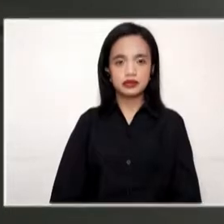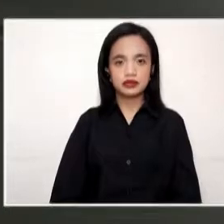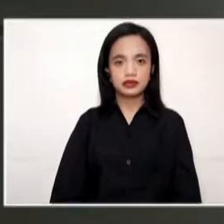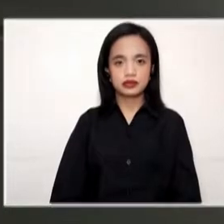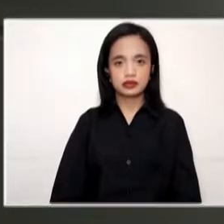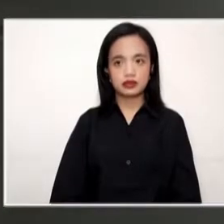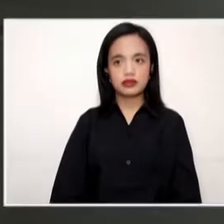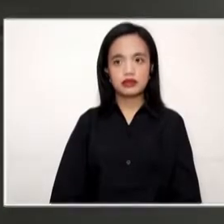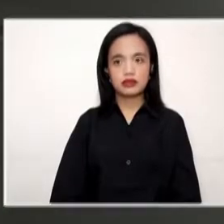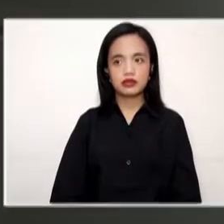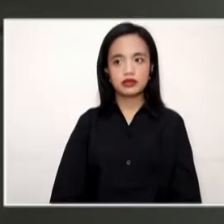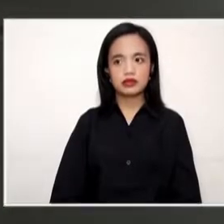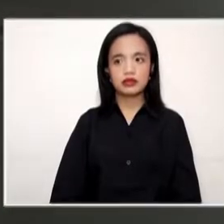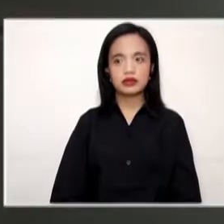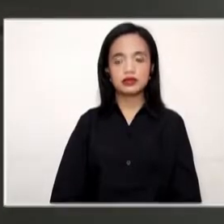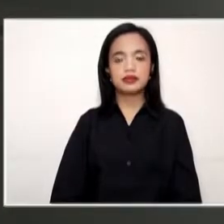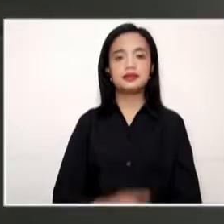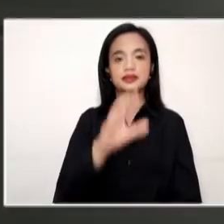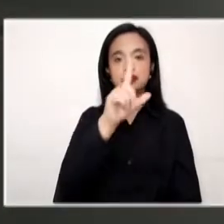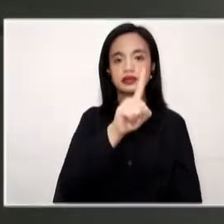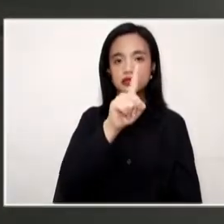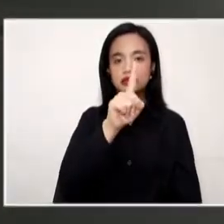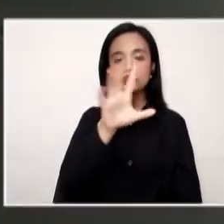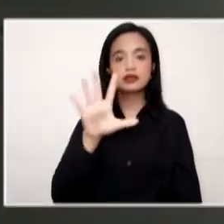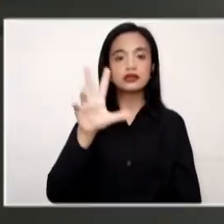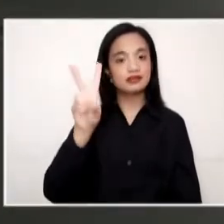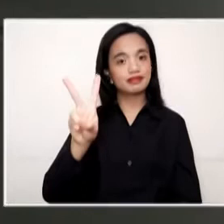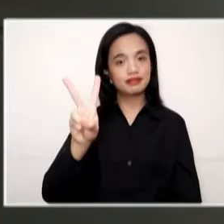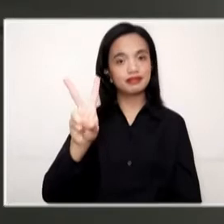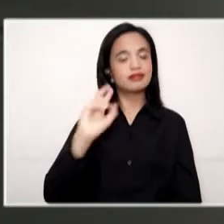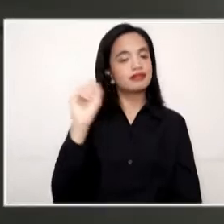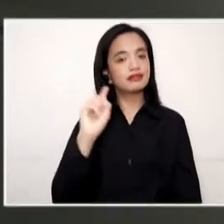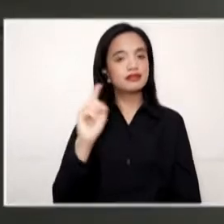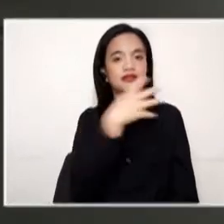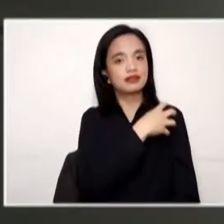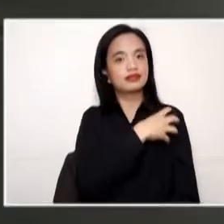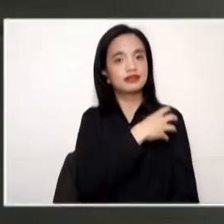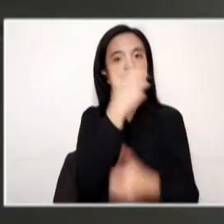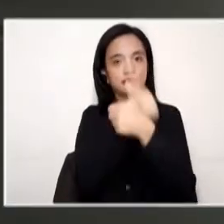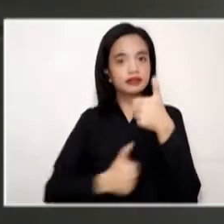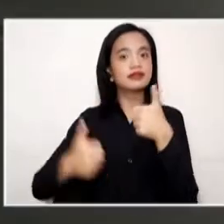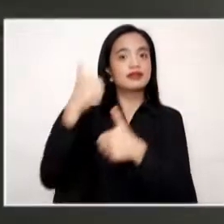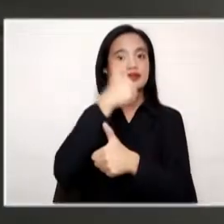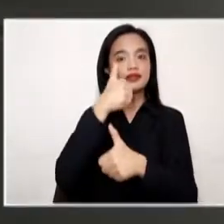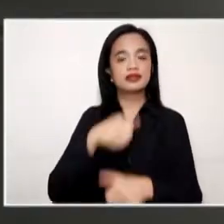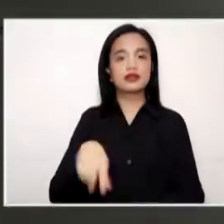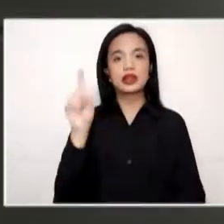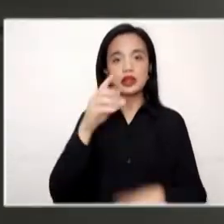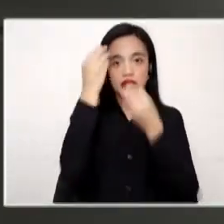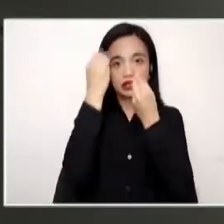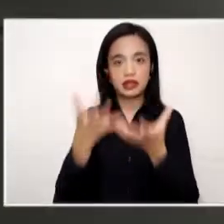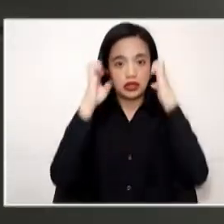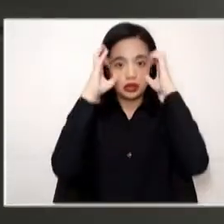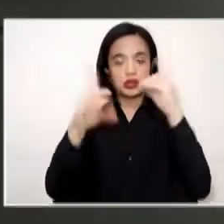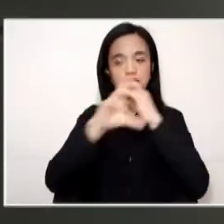Nangisayangkat 152nd Maneuver Company Regional Mobile Force Battalion 15. Iti information and education campaign kadagiti agtutubo